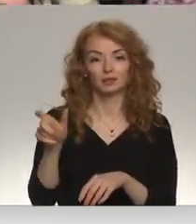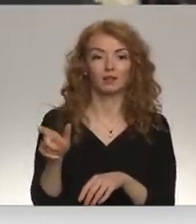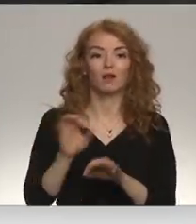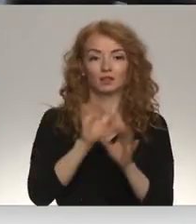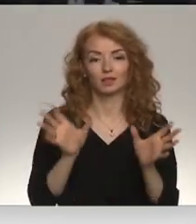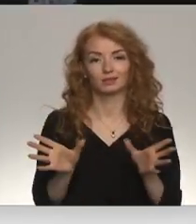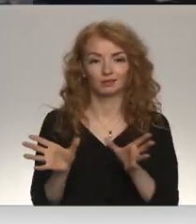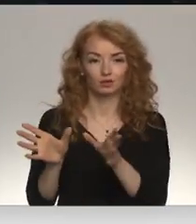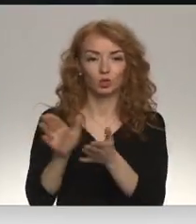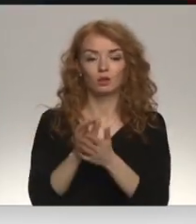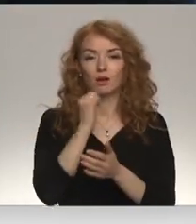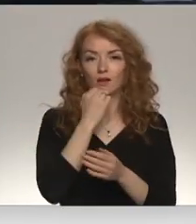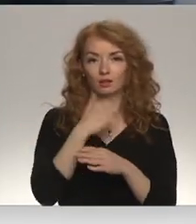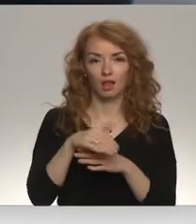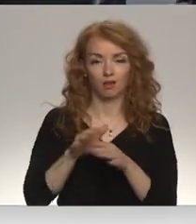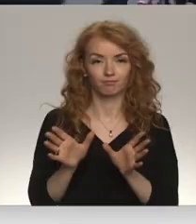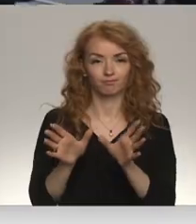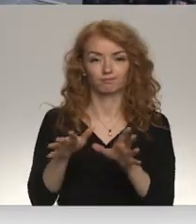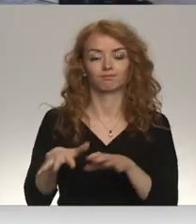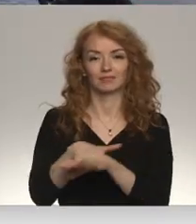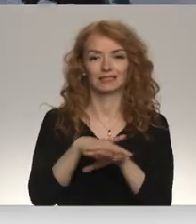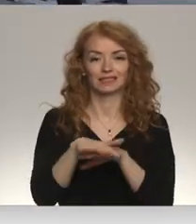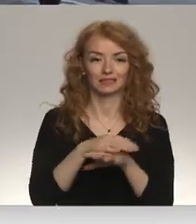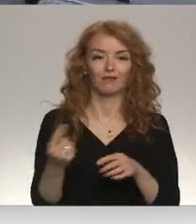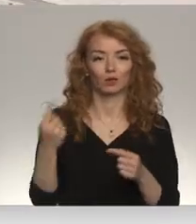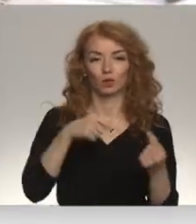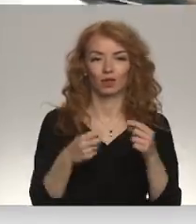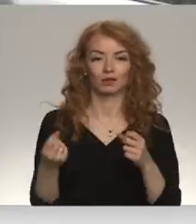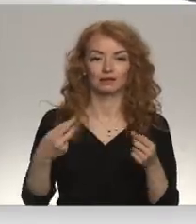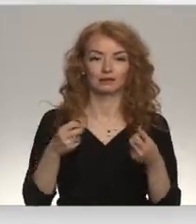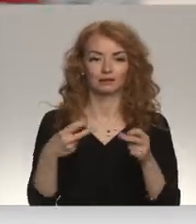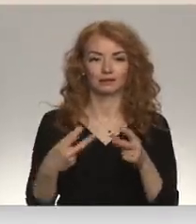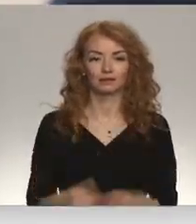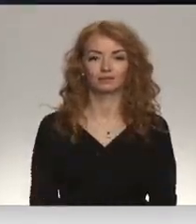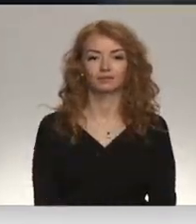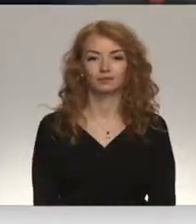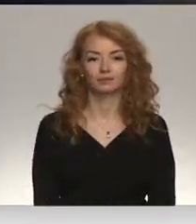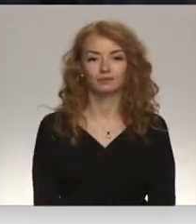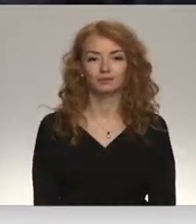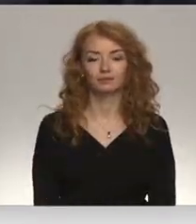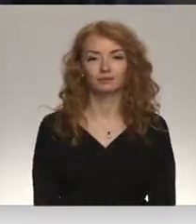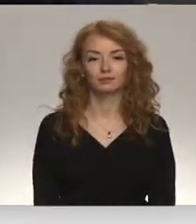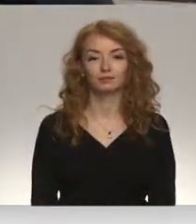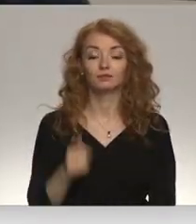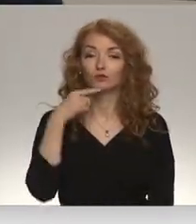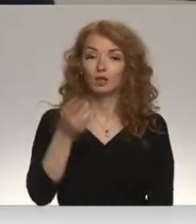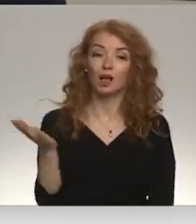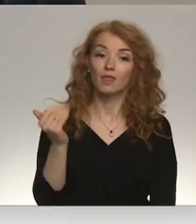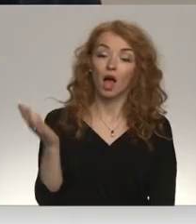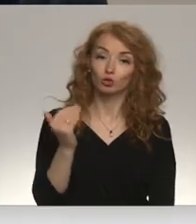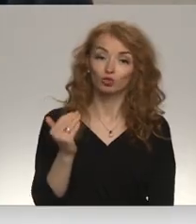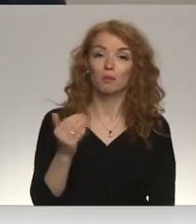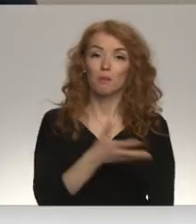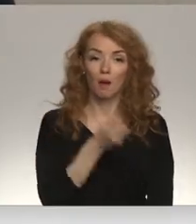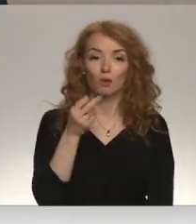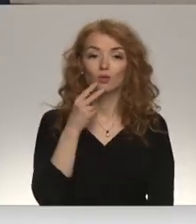uz Grēsinieku ielu, kur turpinājās sastarpējās diskusijas. Nāc atpakaļ, nāc šo draugs atpakaļ. Viņi trogat.